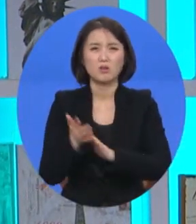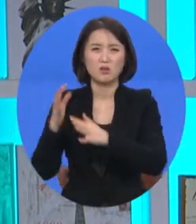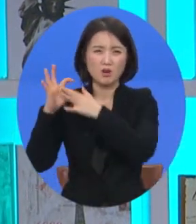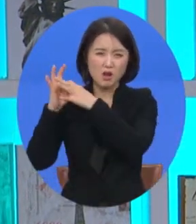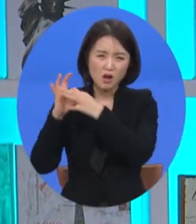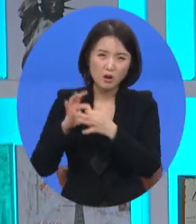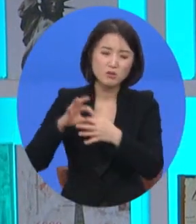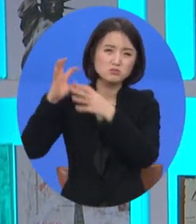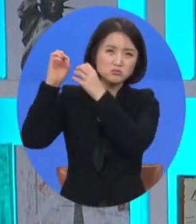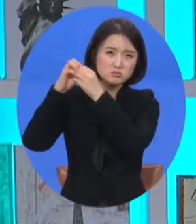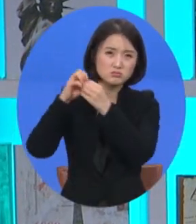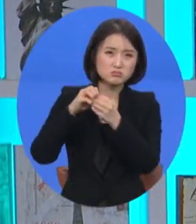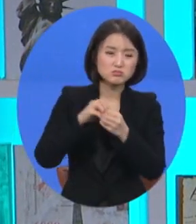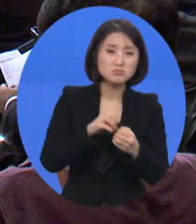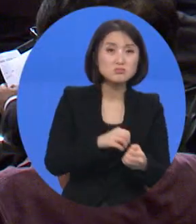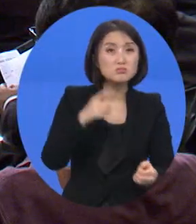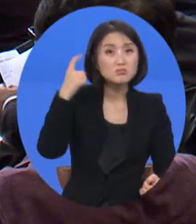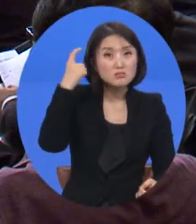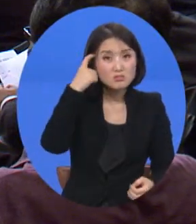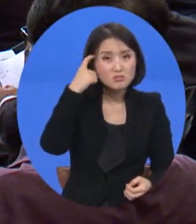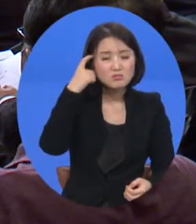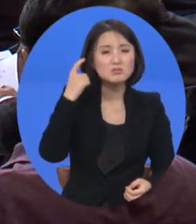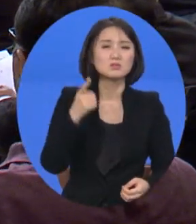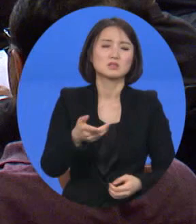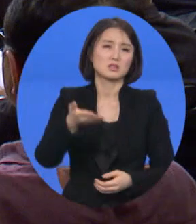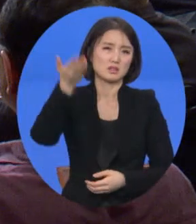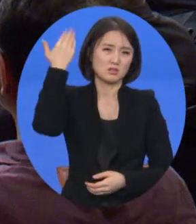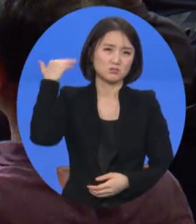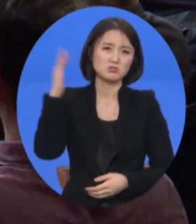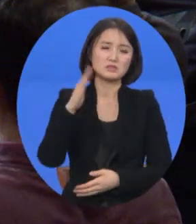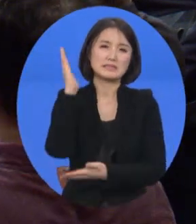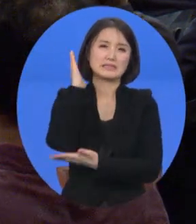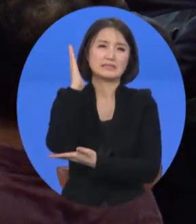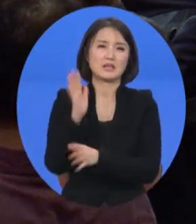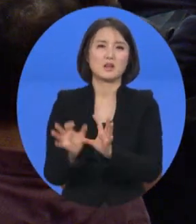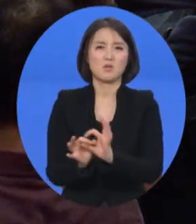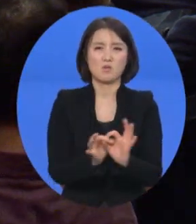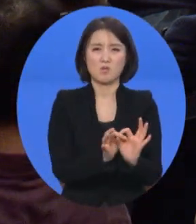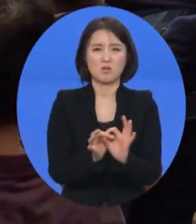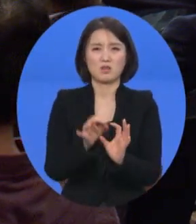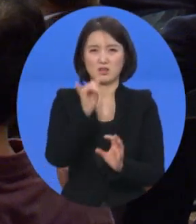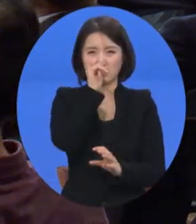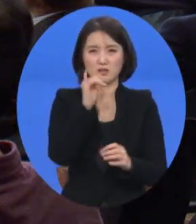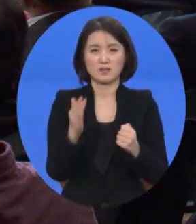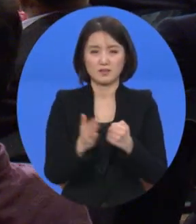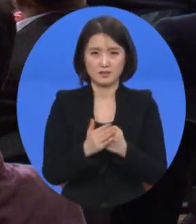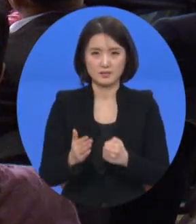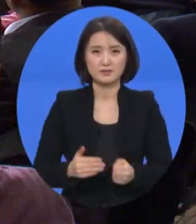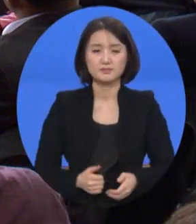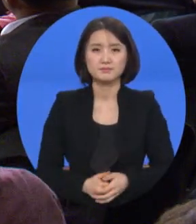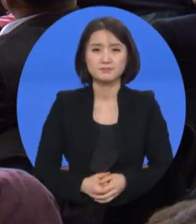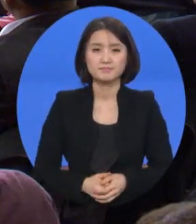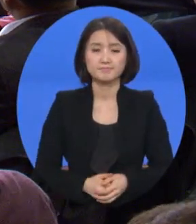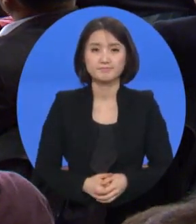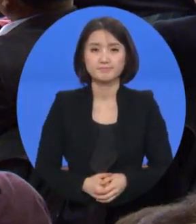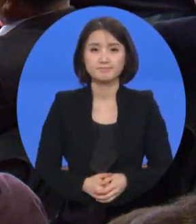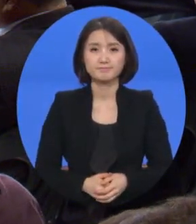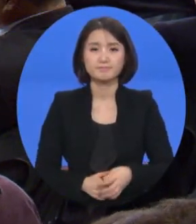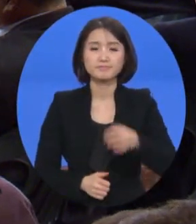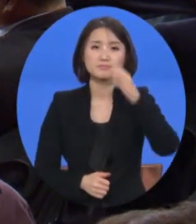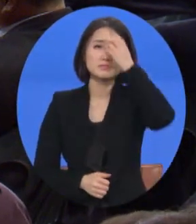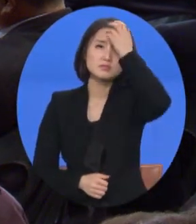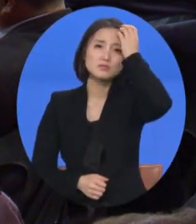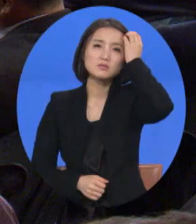무엇이냐 쥐에게 나오는 이야기를 여러분들한테 들려주고자 하는 겁니다 우리 오랜 고전인